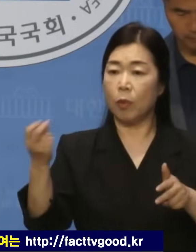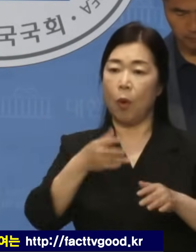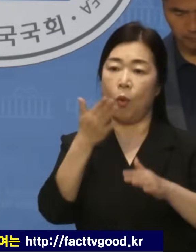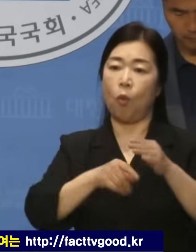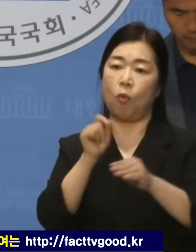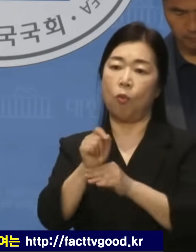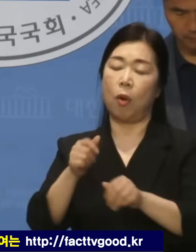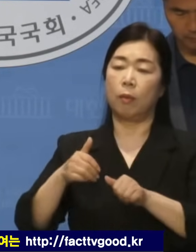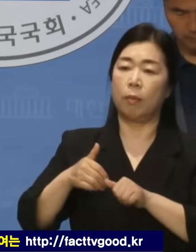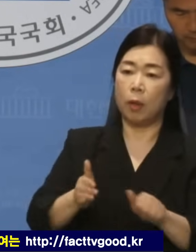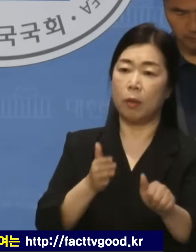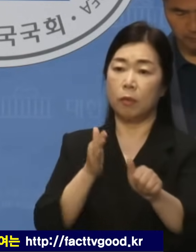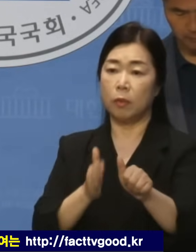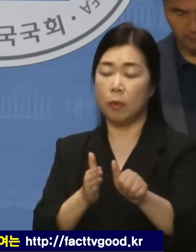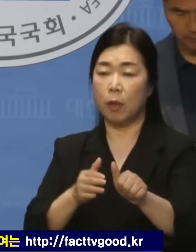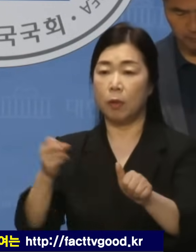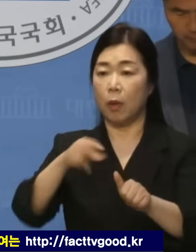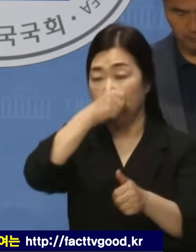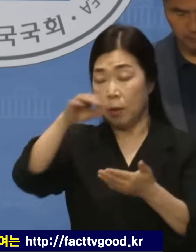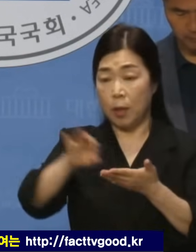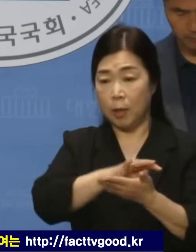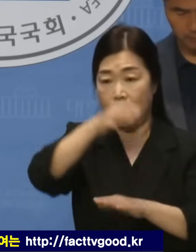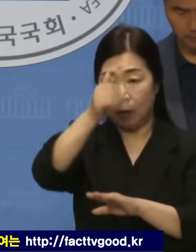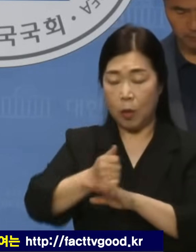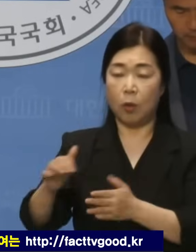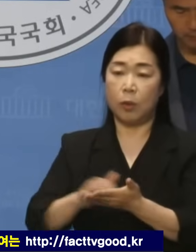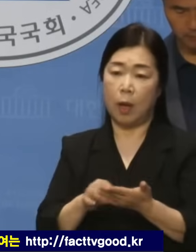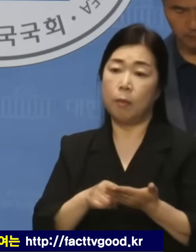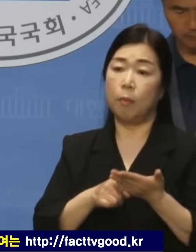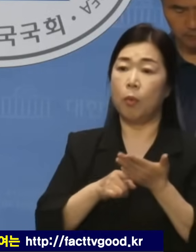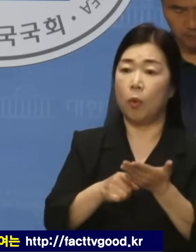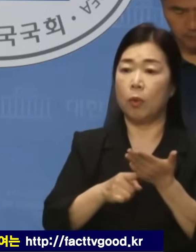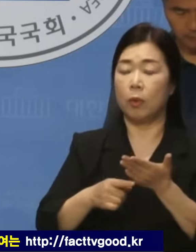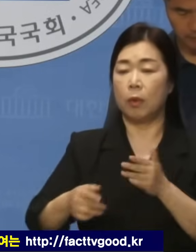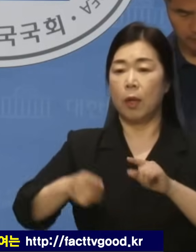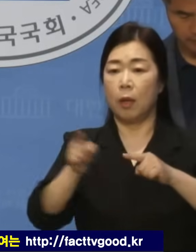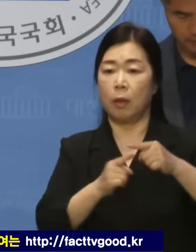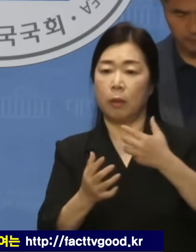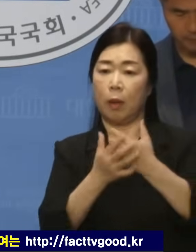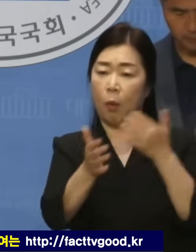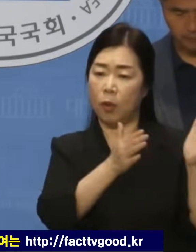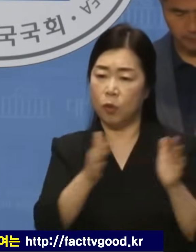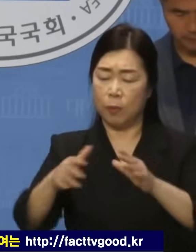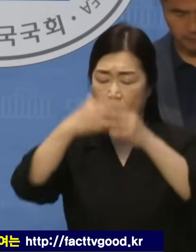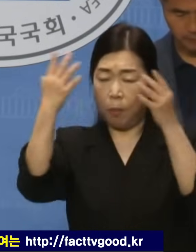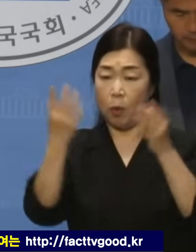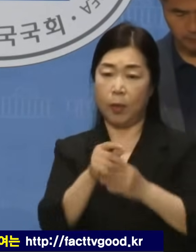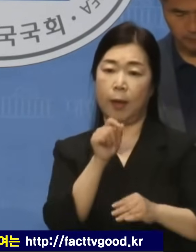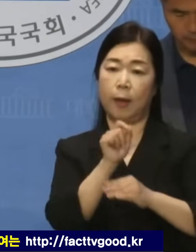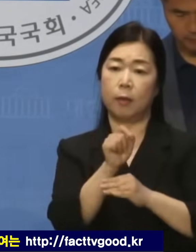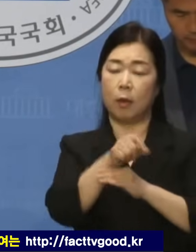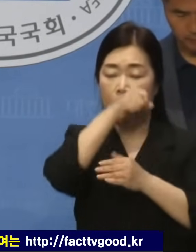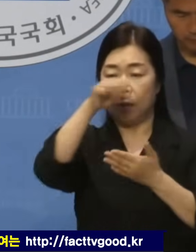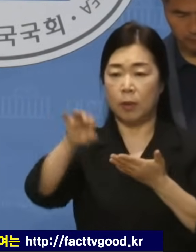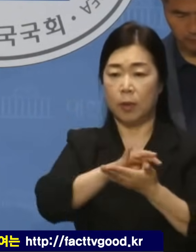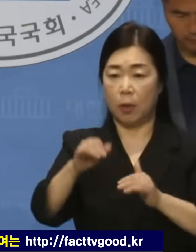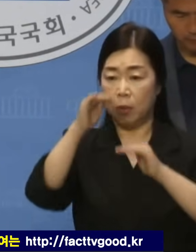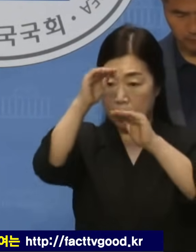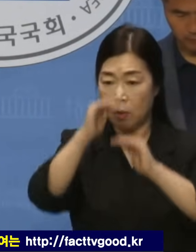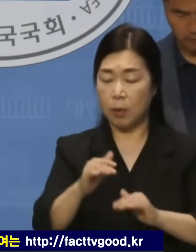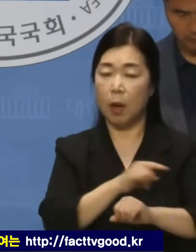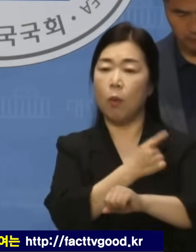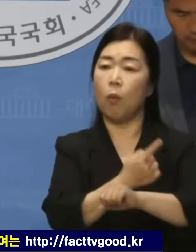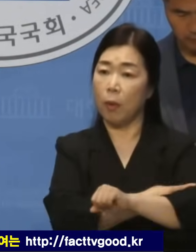요청, 예산서 승인 및 결산 보고 등 대회 준비에 관한 모든 행정재정적 절차